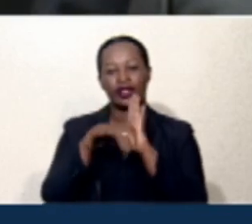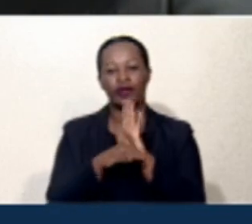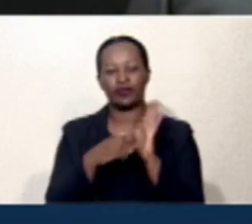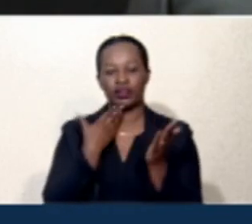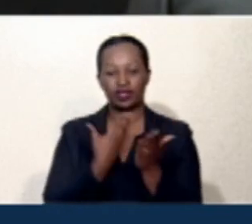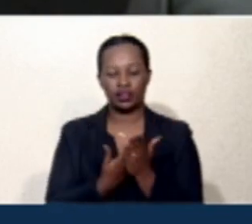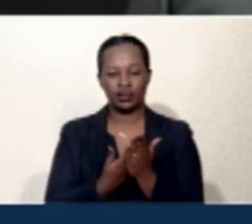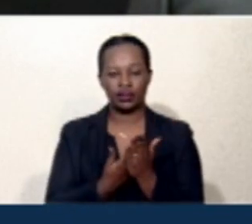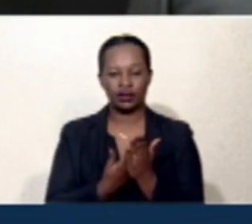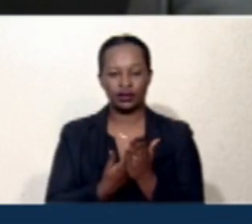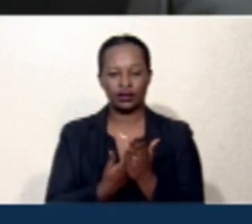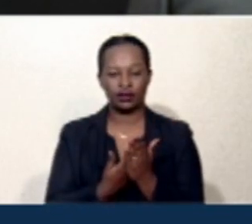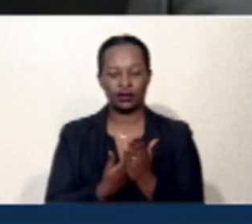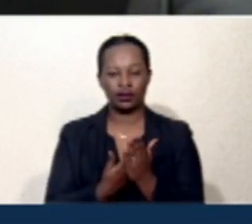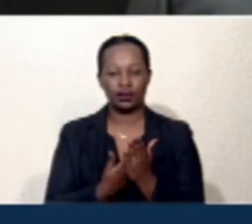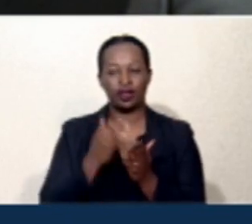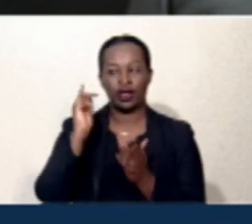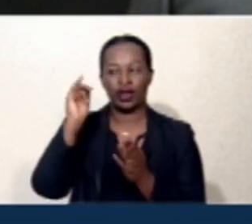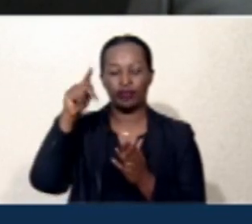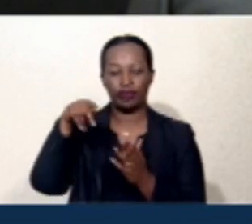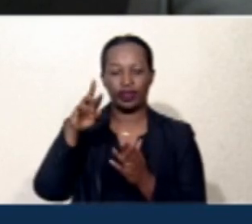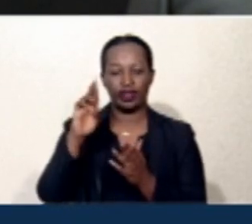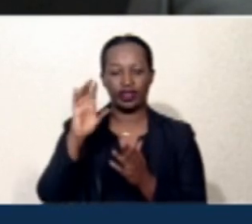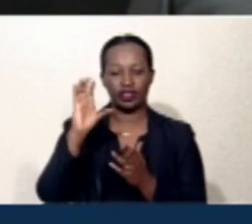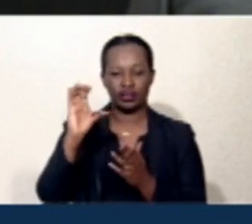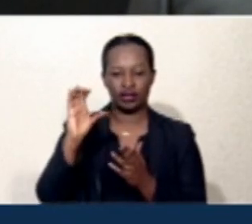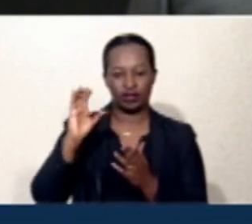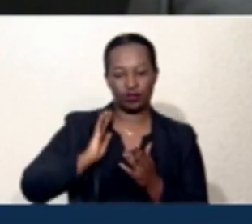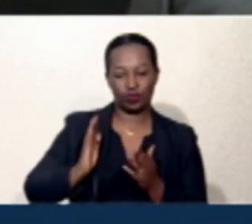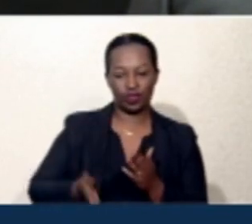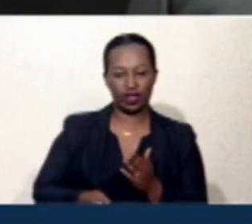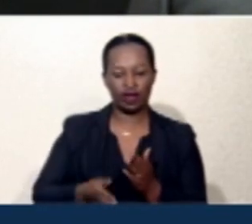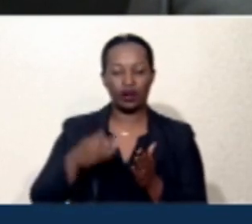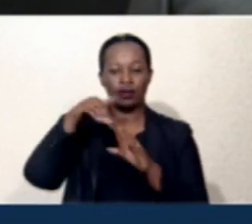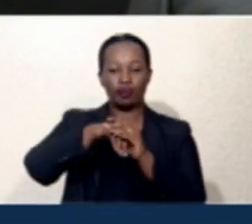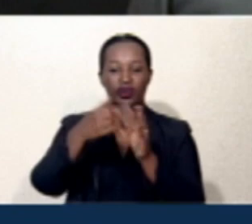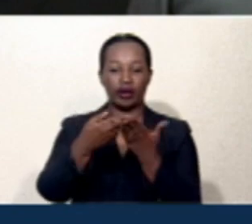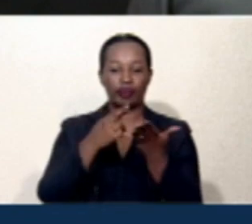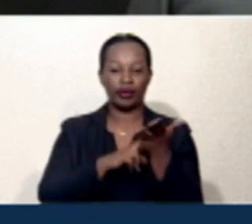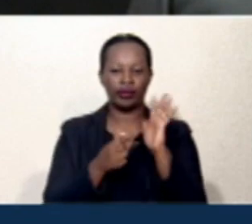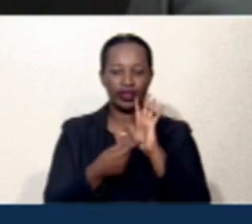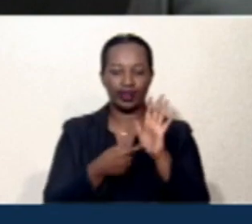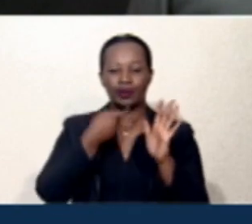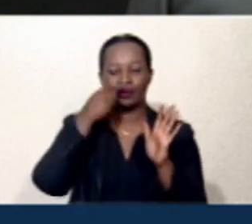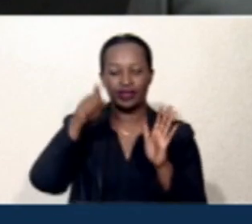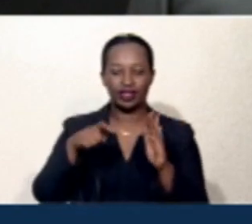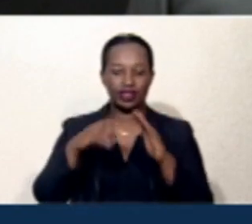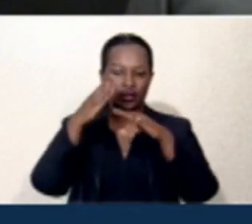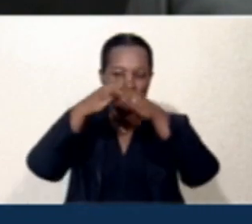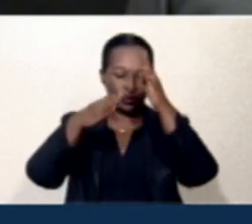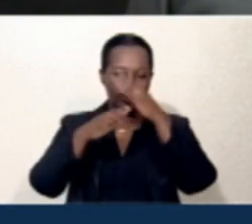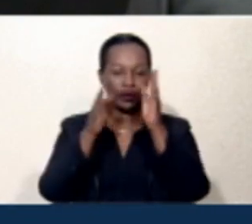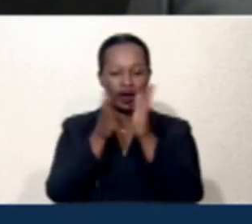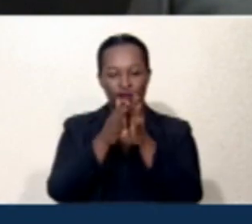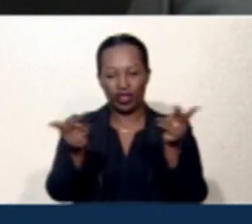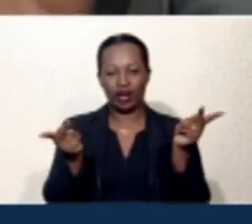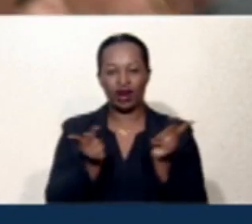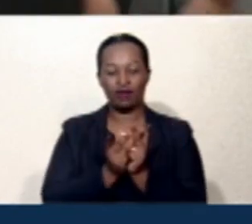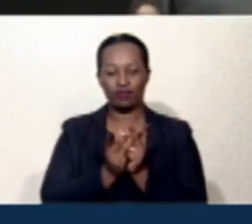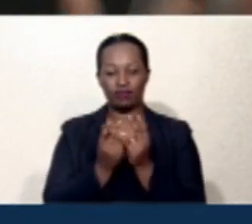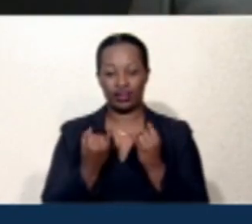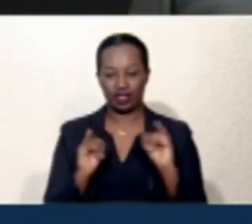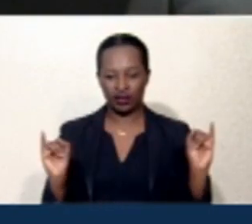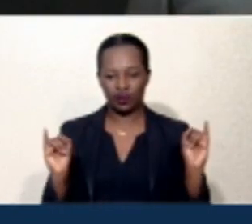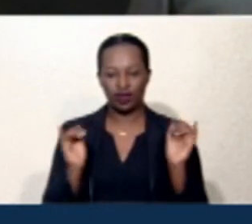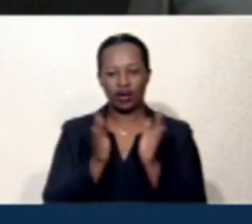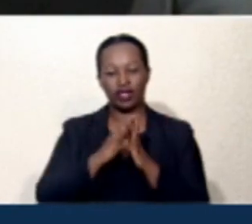nziza bya IPRC Huye. Aho naho muri raporo bigaragaza ko ikeneye inyubako naho yakwisanzurira, kandi